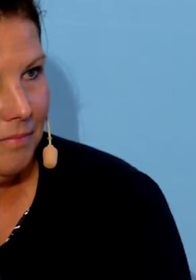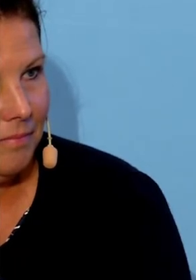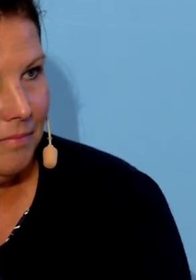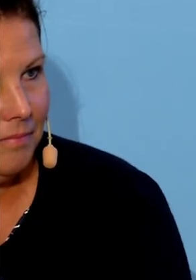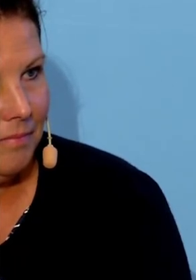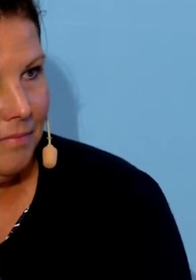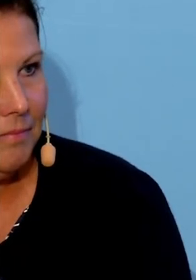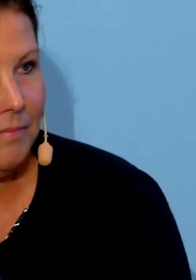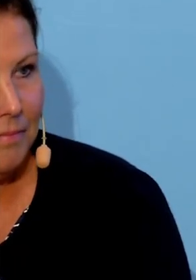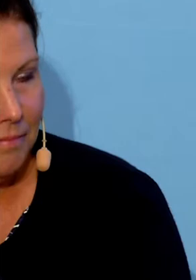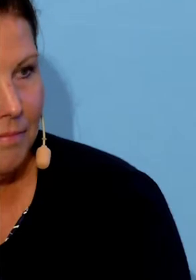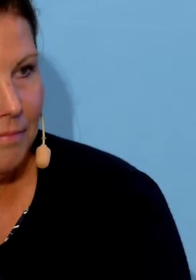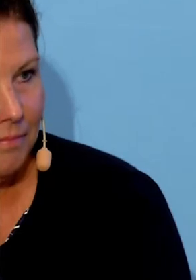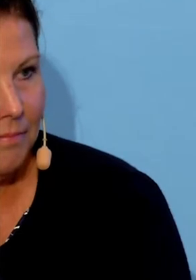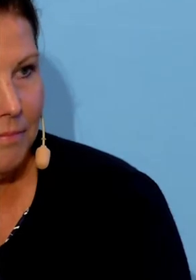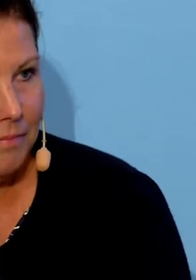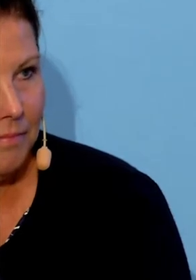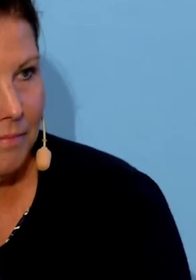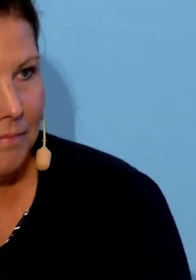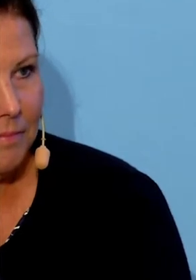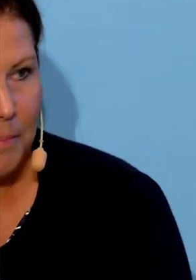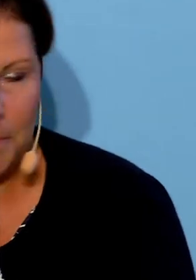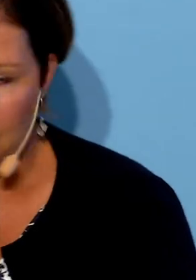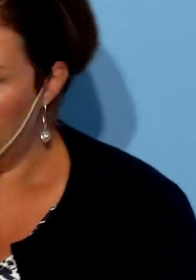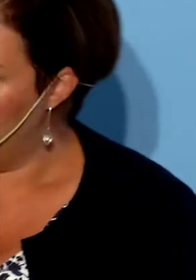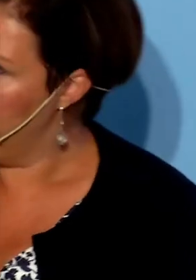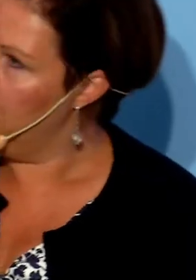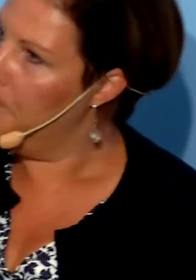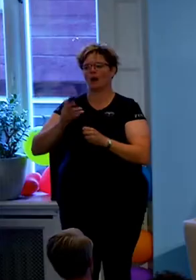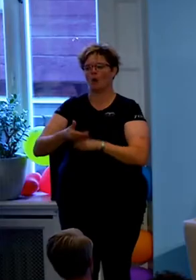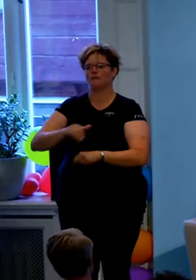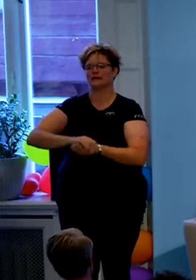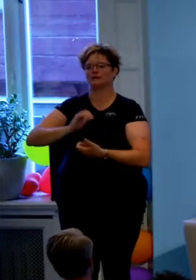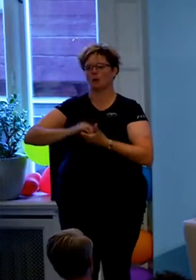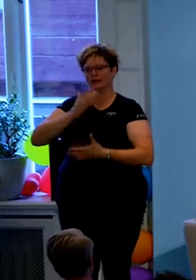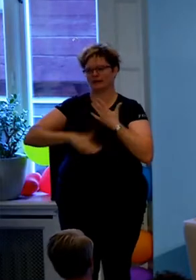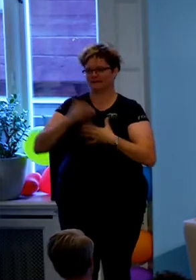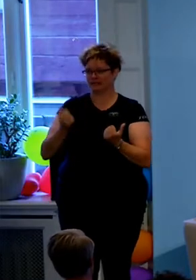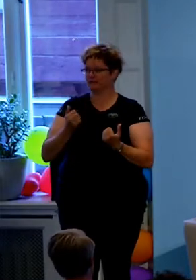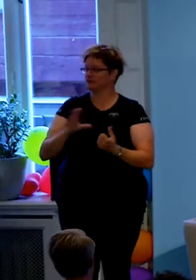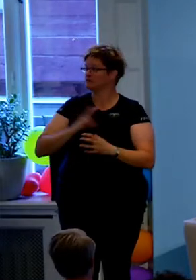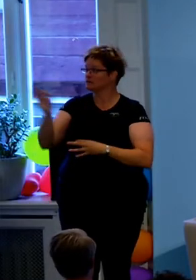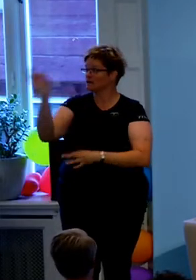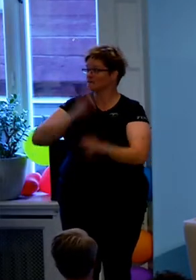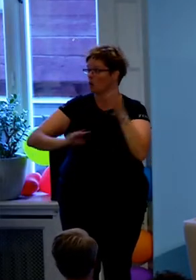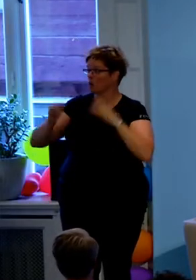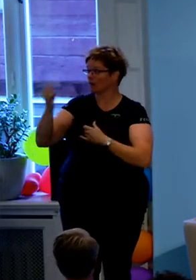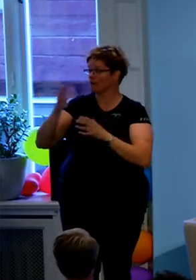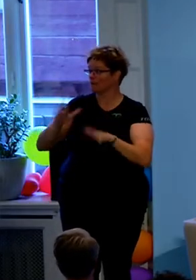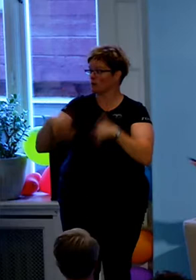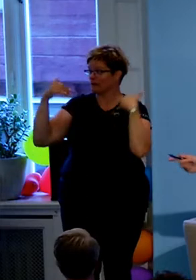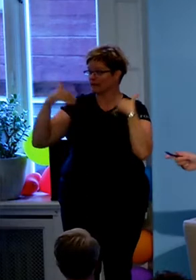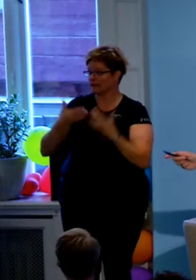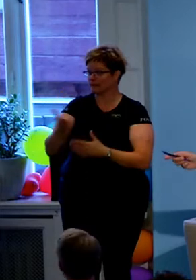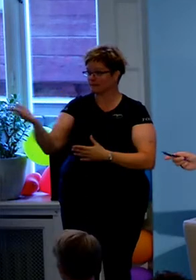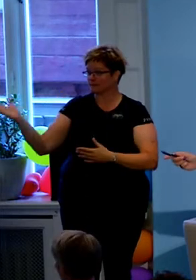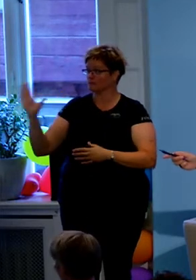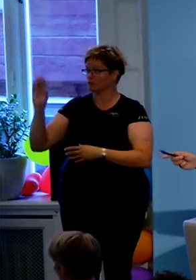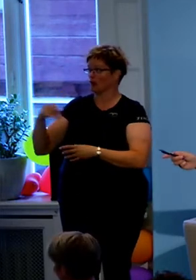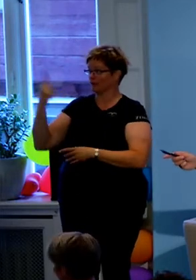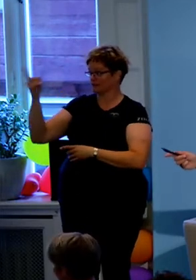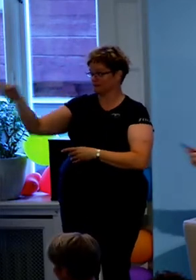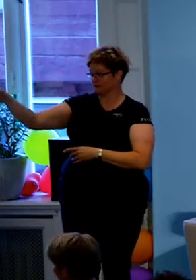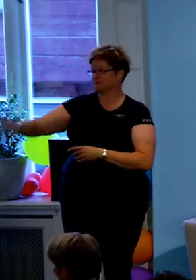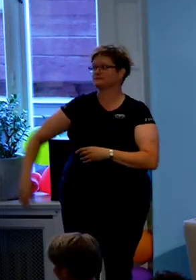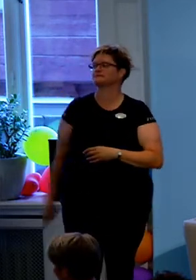arbetsliv men också i din kompetensprofil. Ja. Jag tror att kombinera kompetens och intressen är väldigt viktigt. Har vi någon fråga i publiken här? Vi har